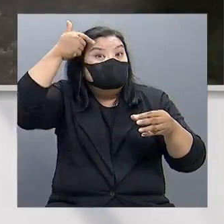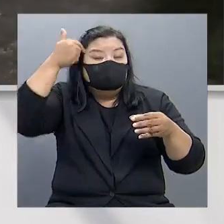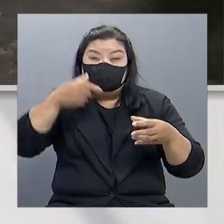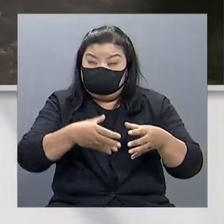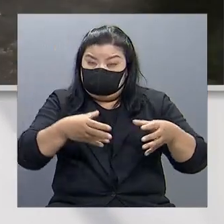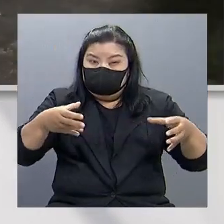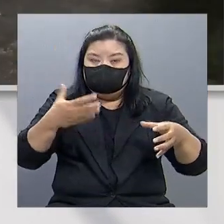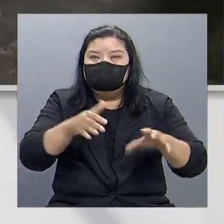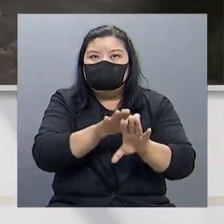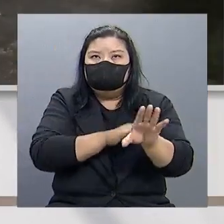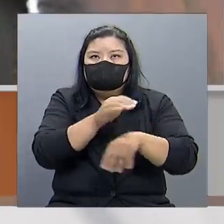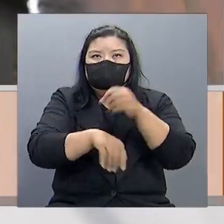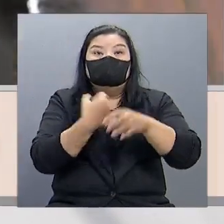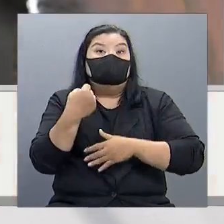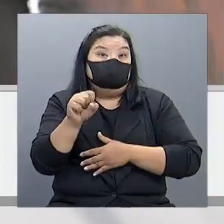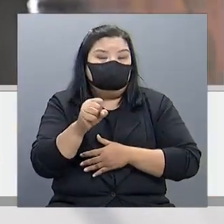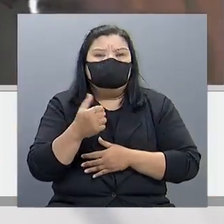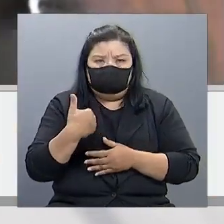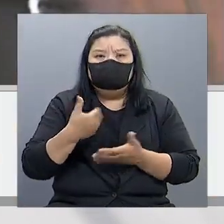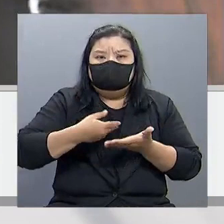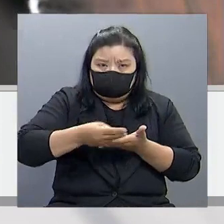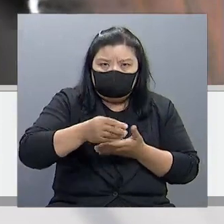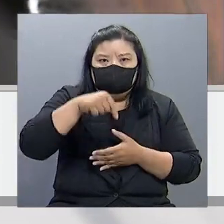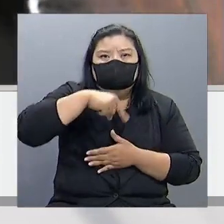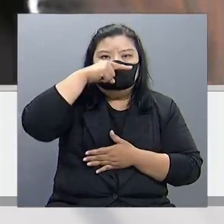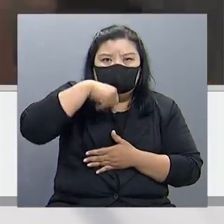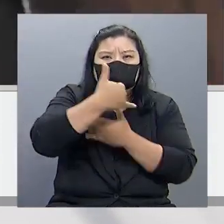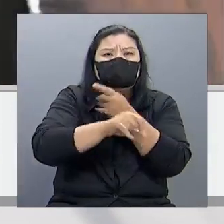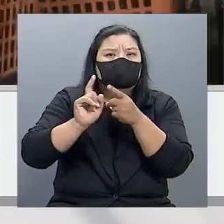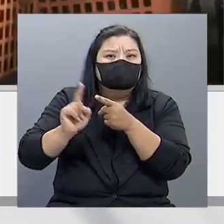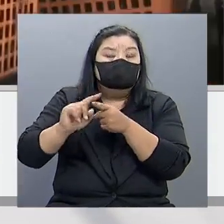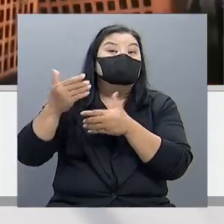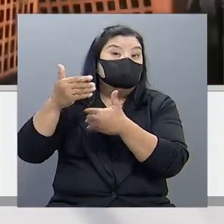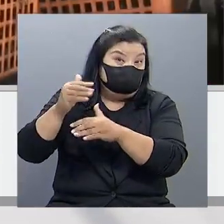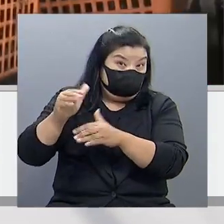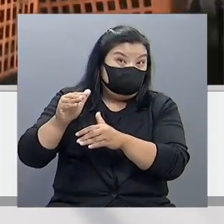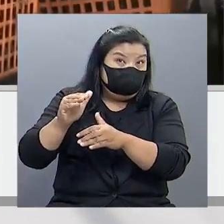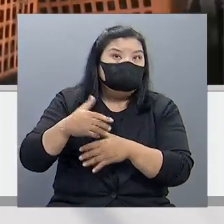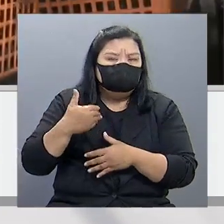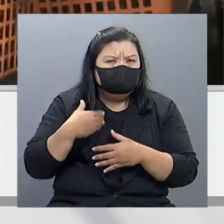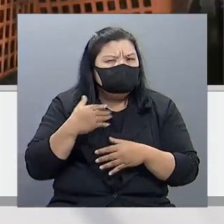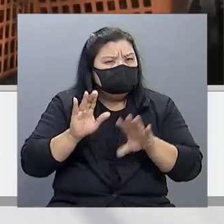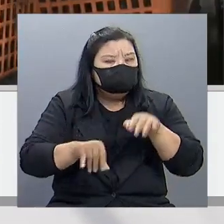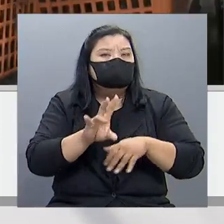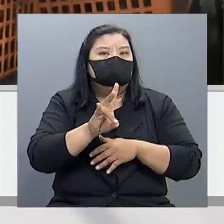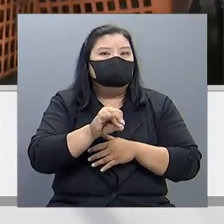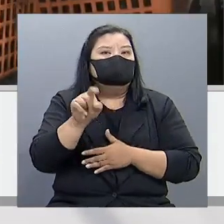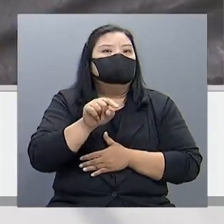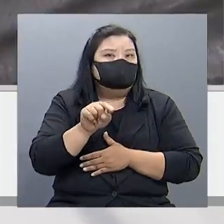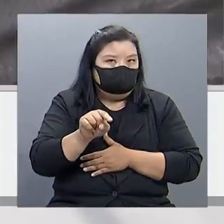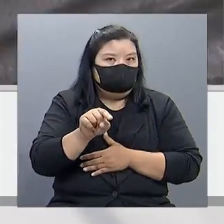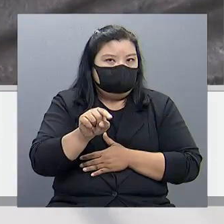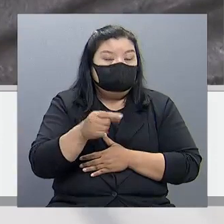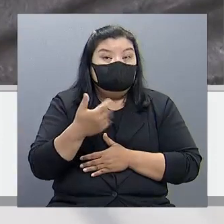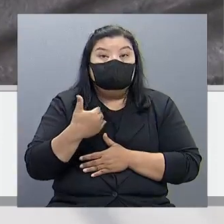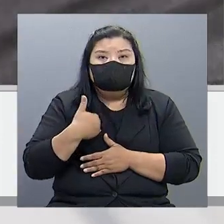คะลูกค้าก็มีทั้งในประเทศแล้วก็ต่างประเทศแต่ว่าส่วนใหญ่ก็จะเป็นต่างประเทศนะคะคิดเป็นสัดส่วนร้อยละ 70-75 เลยส่งไปไหนบ้างค